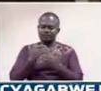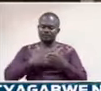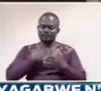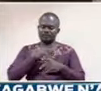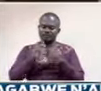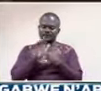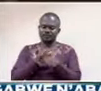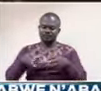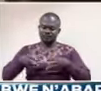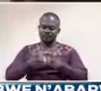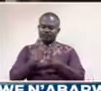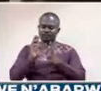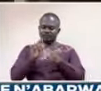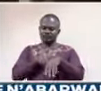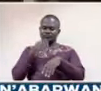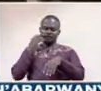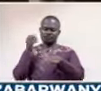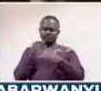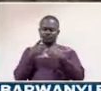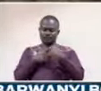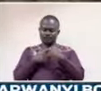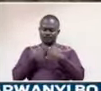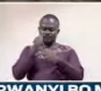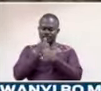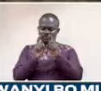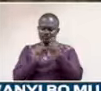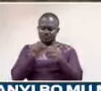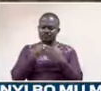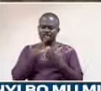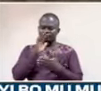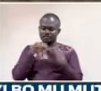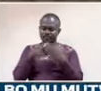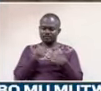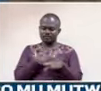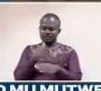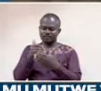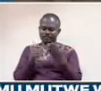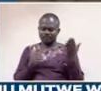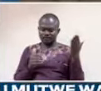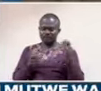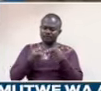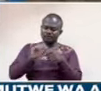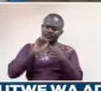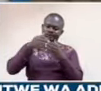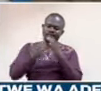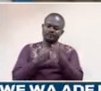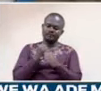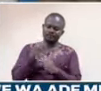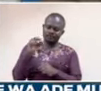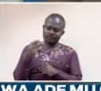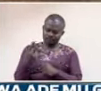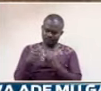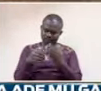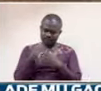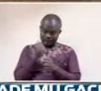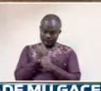na benshi ni uburyo igihe cy'amezi 6 abakoze ikizamini bajyaga bategereza mbere y'uko baheba akazi cyarongerewe kigirwa imyaka 2, naho ku